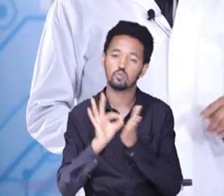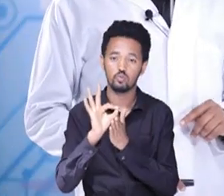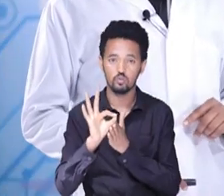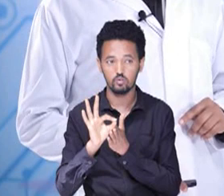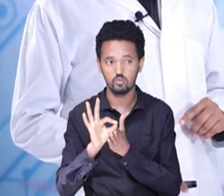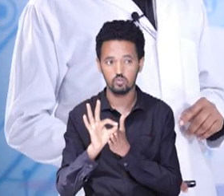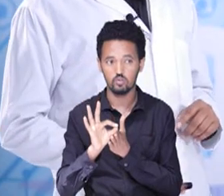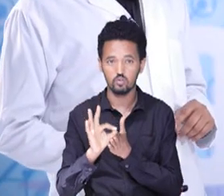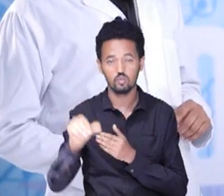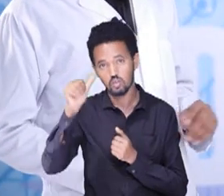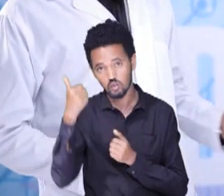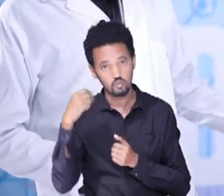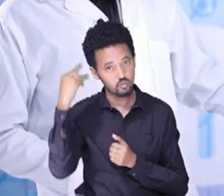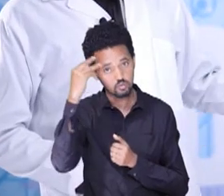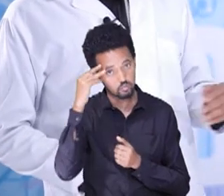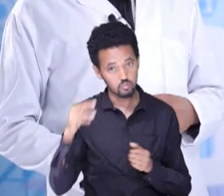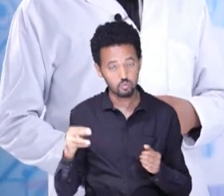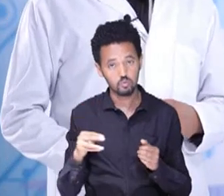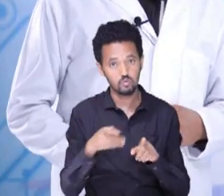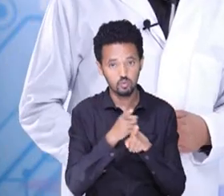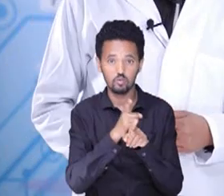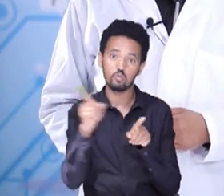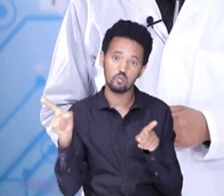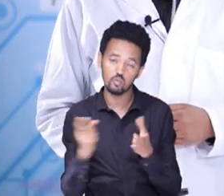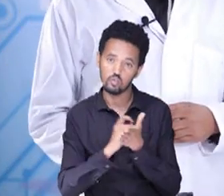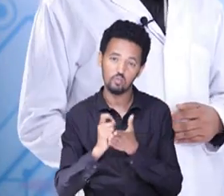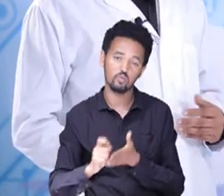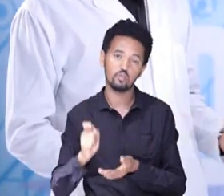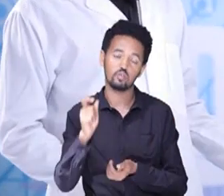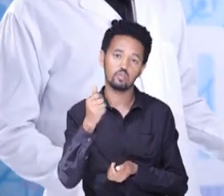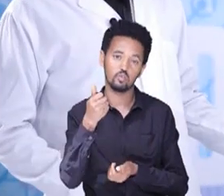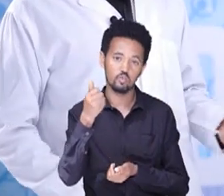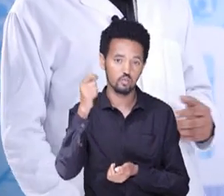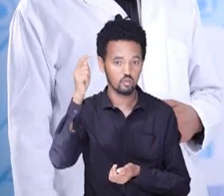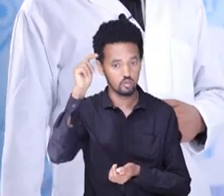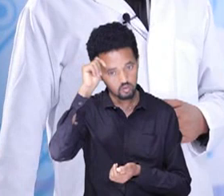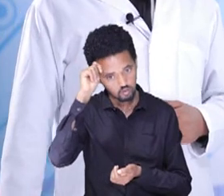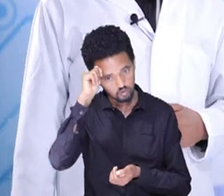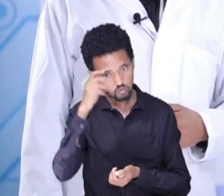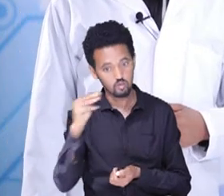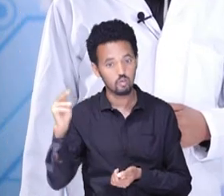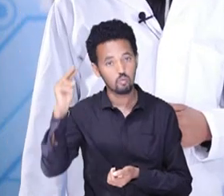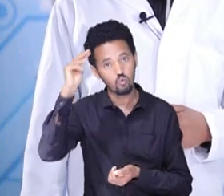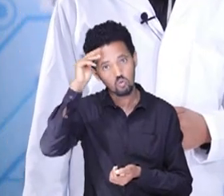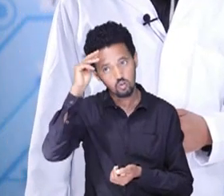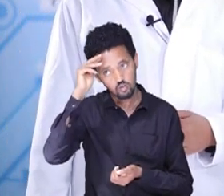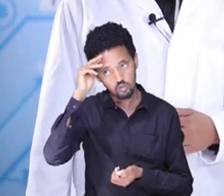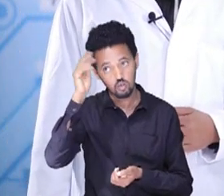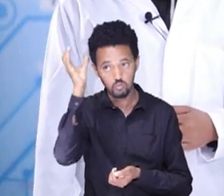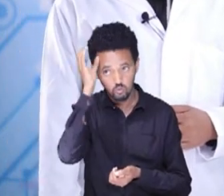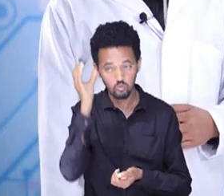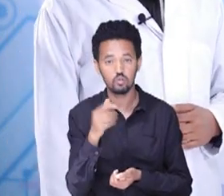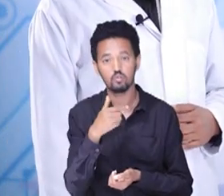He opposed the other minister. Opposition to the ጸሐፌ ትእዛዝ was organized by መኮንን ሀብተወልድ. መኮንን ሀብተወልድ